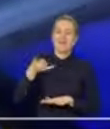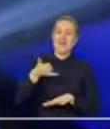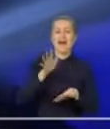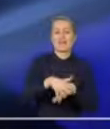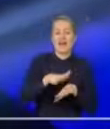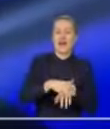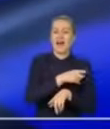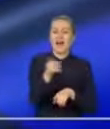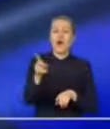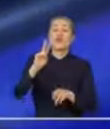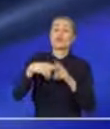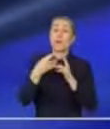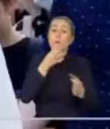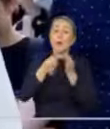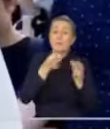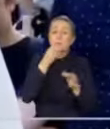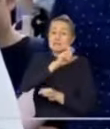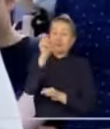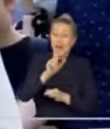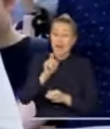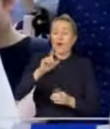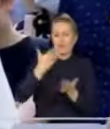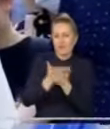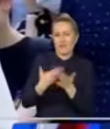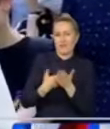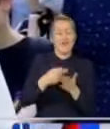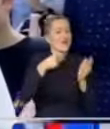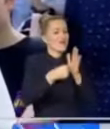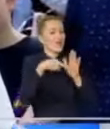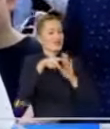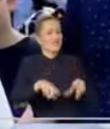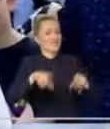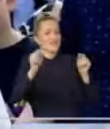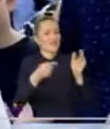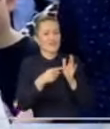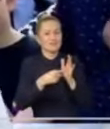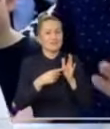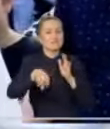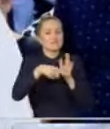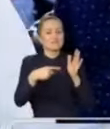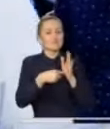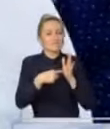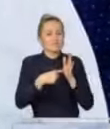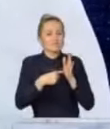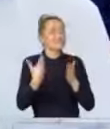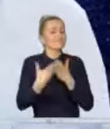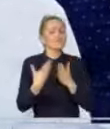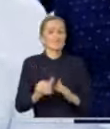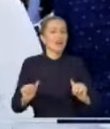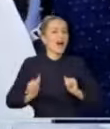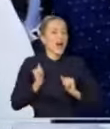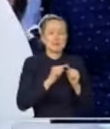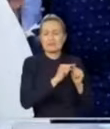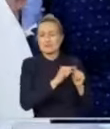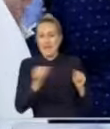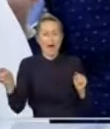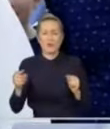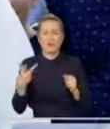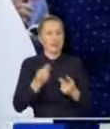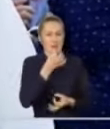zbyt dociekliwych dziennikarzy. O tym właśnie są te wybory. O tym są te wybory, żeby przez cały czas nie były